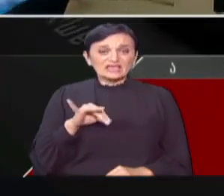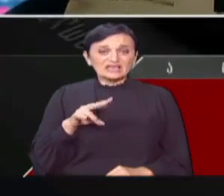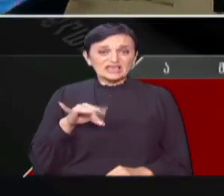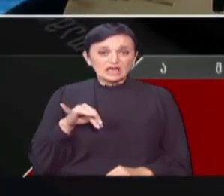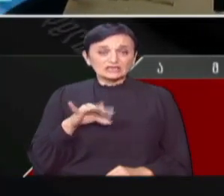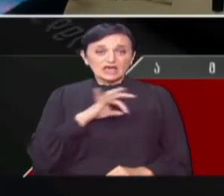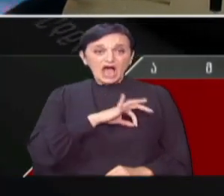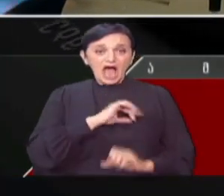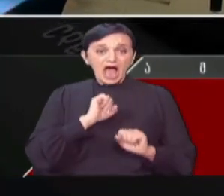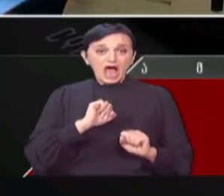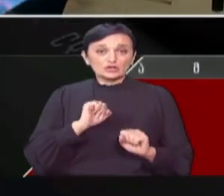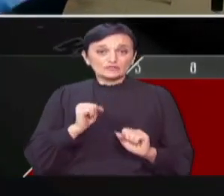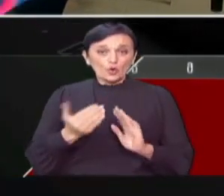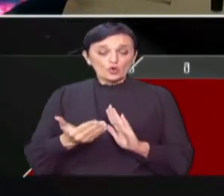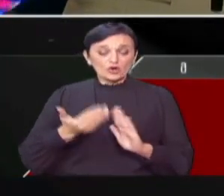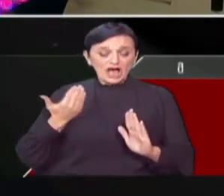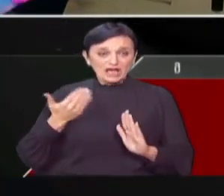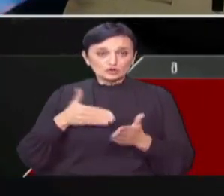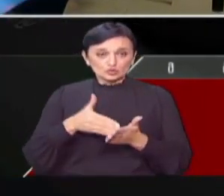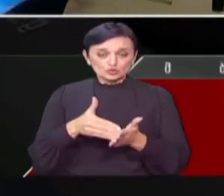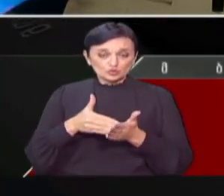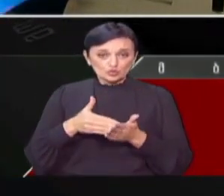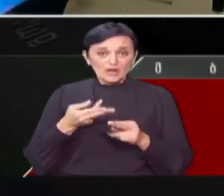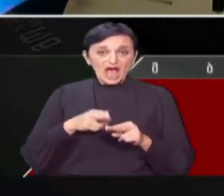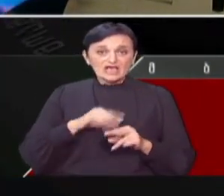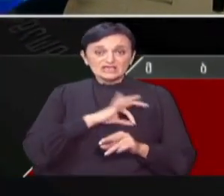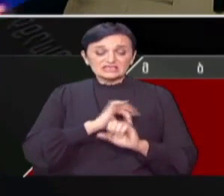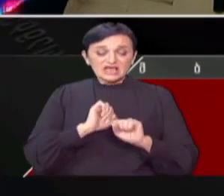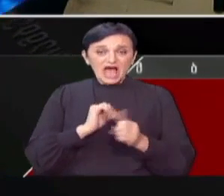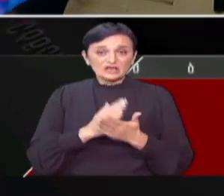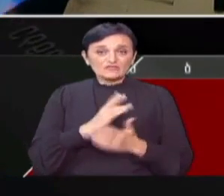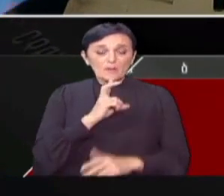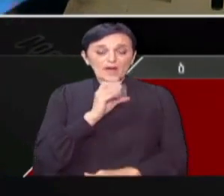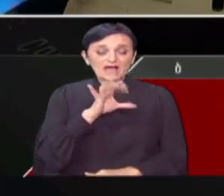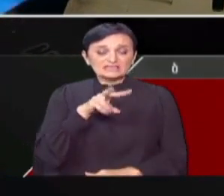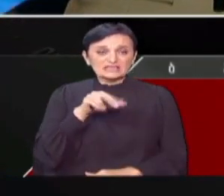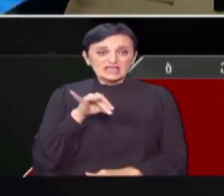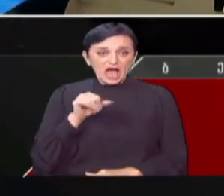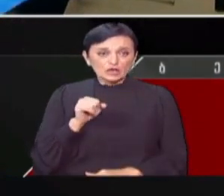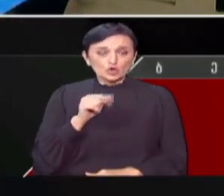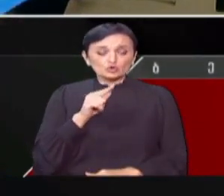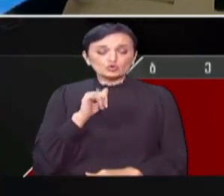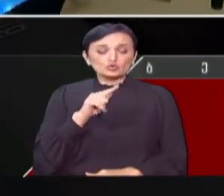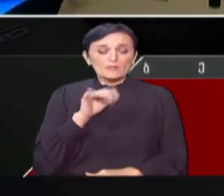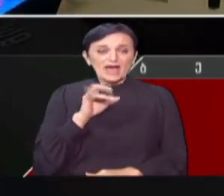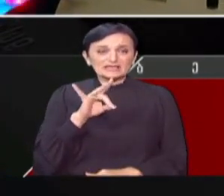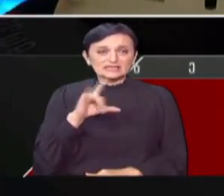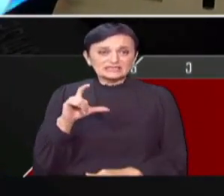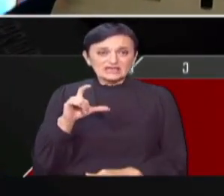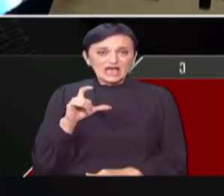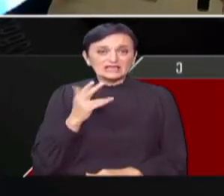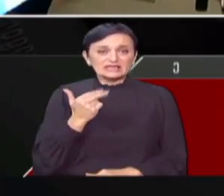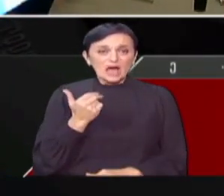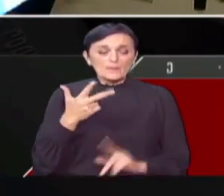დააყენეს ადვოკატების აცილების შუამდგომლობა. Ეს ადვოკატები არიან ბექა ბასილაია, შოთა თუთბერიძე